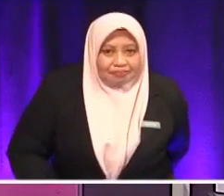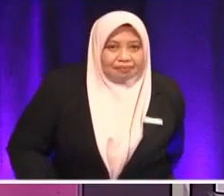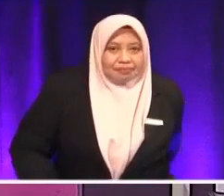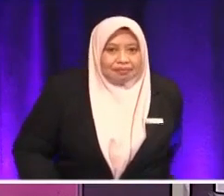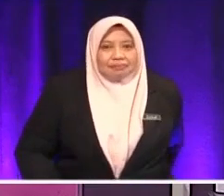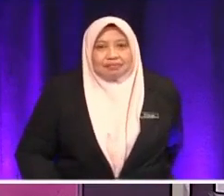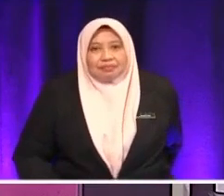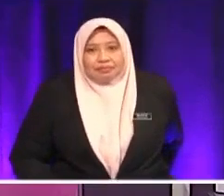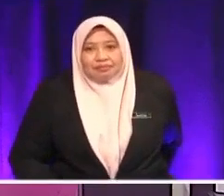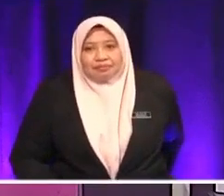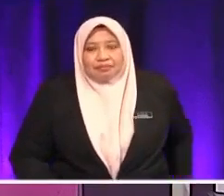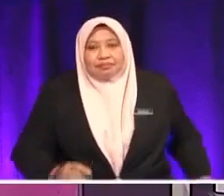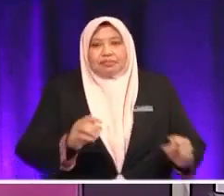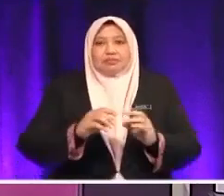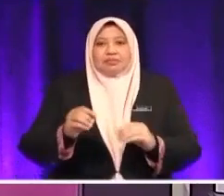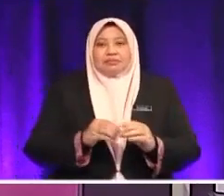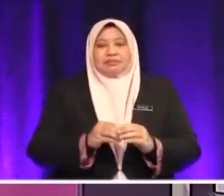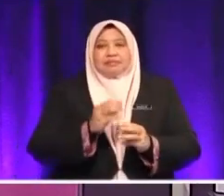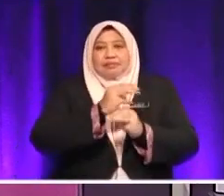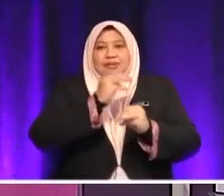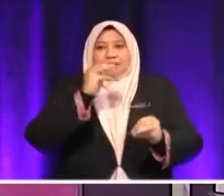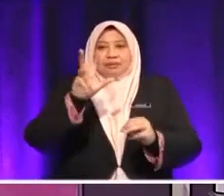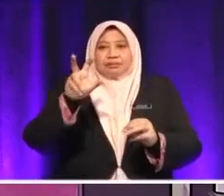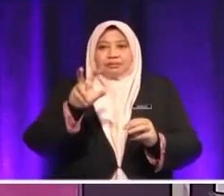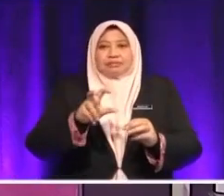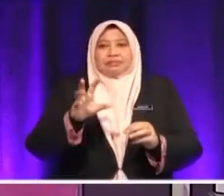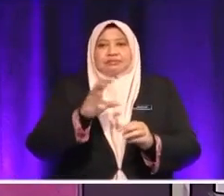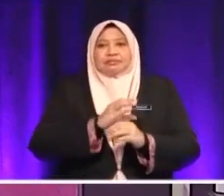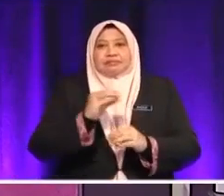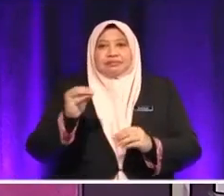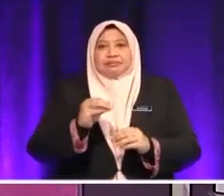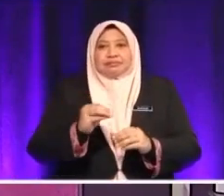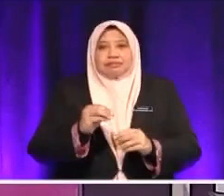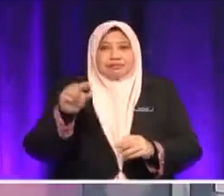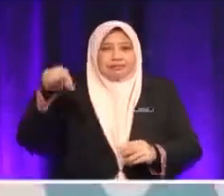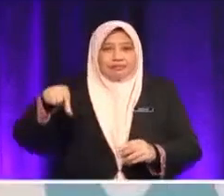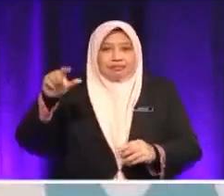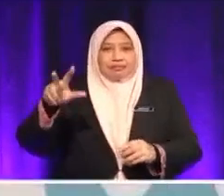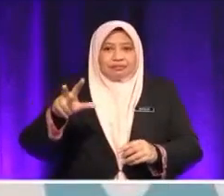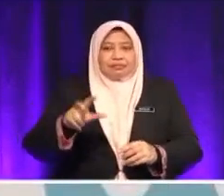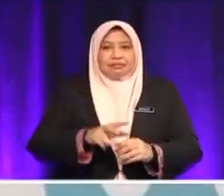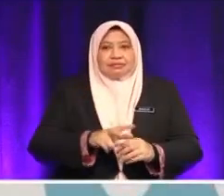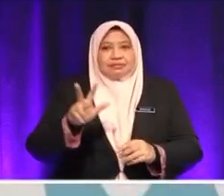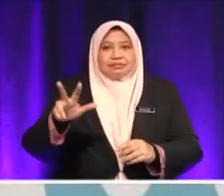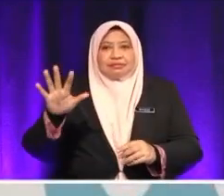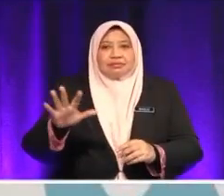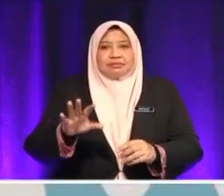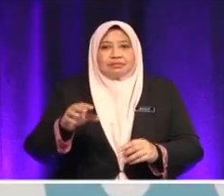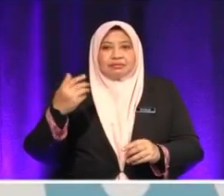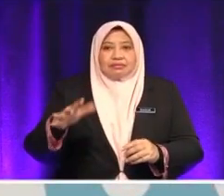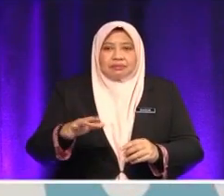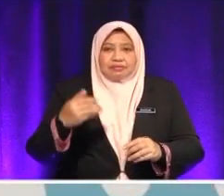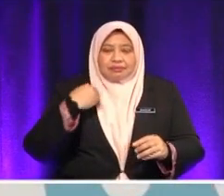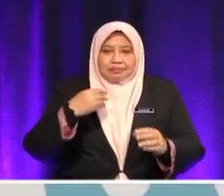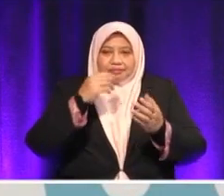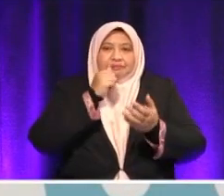median 30 dan quatik ketiga adalah 35 jadi beda ada nilai kamu macam